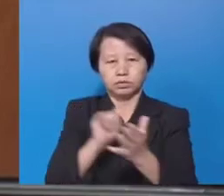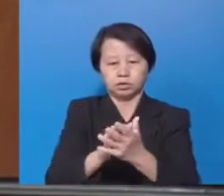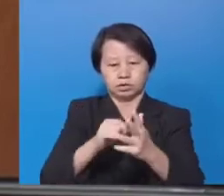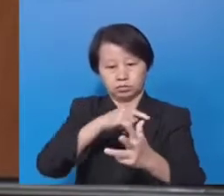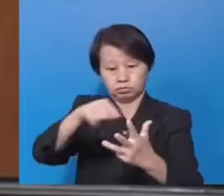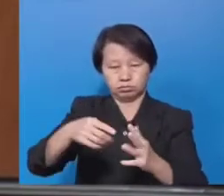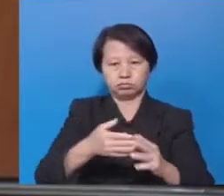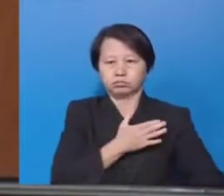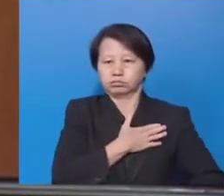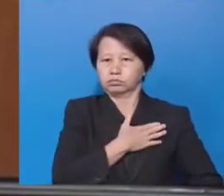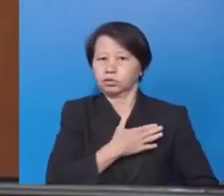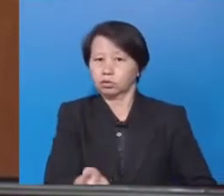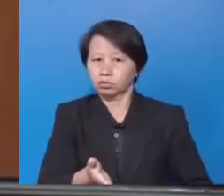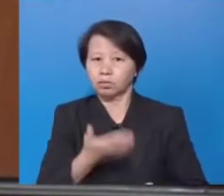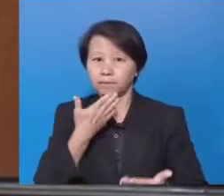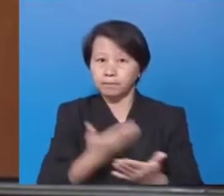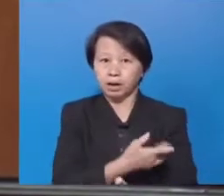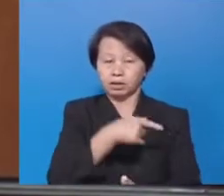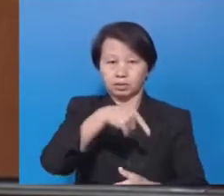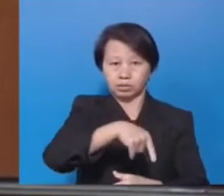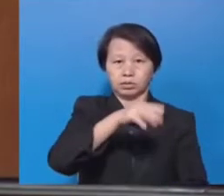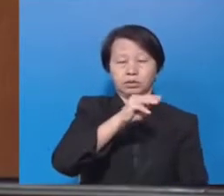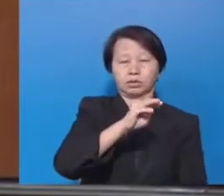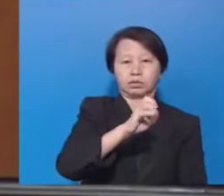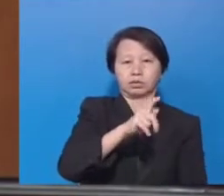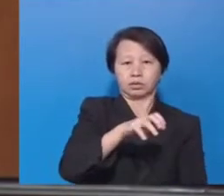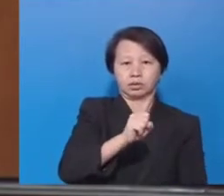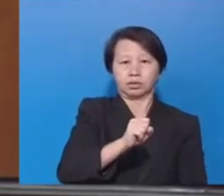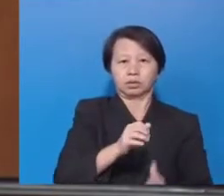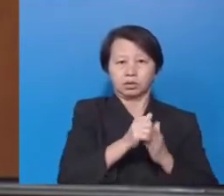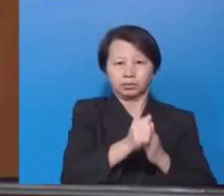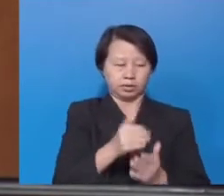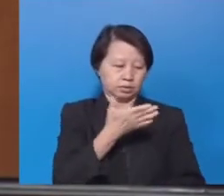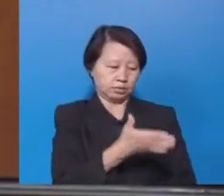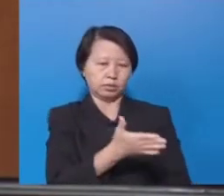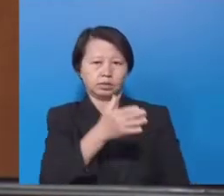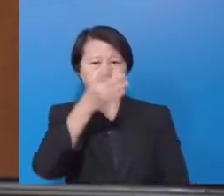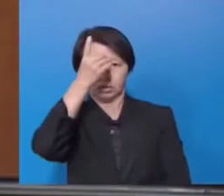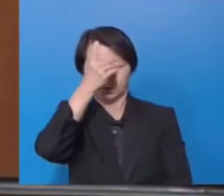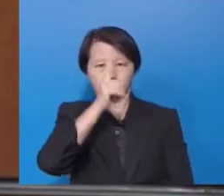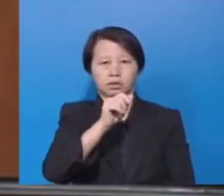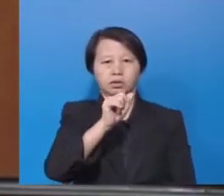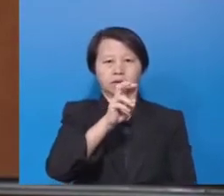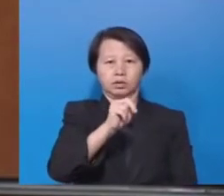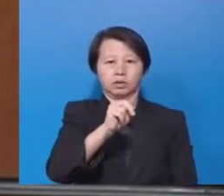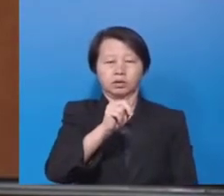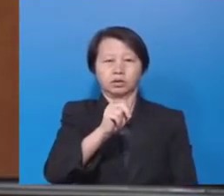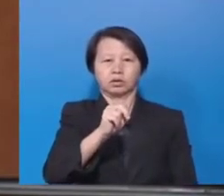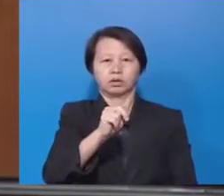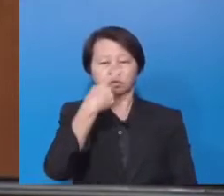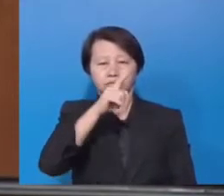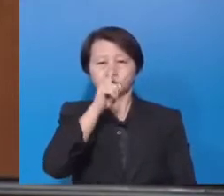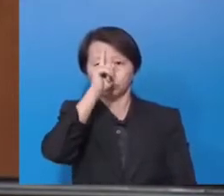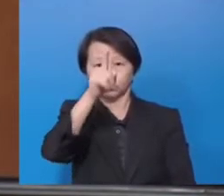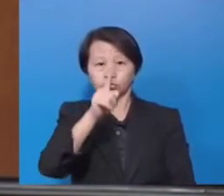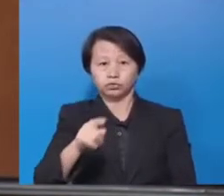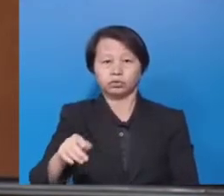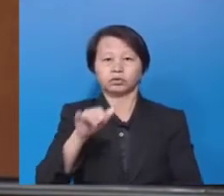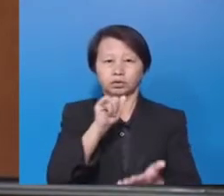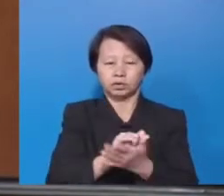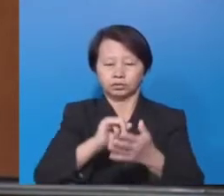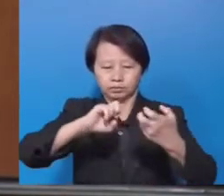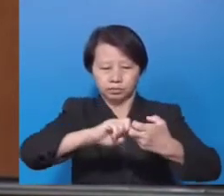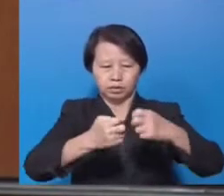murka satu komitmen terbaru pihak kasa di bawah inisiatif dari kepemimpinannya berobat ada tuh Sichuan rahim dalam usaha untuk memastikan